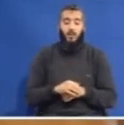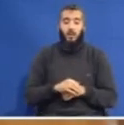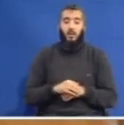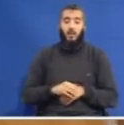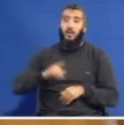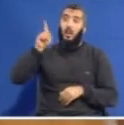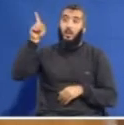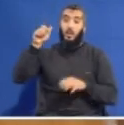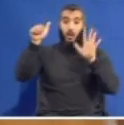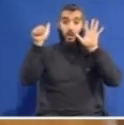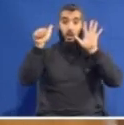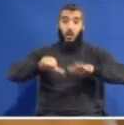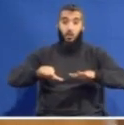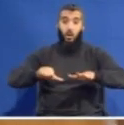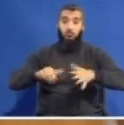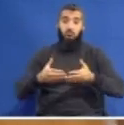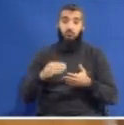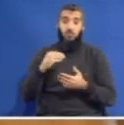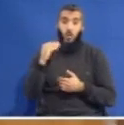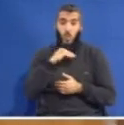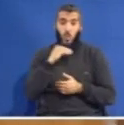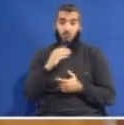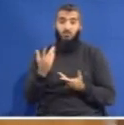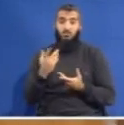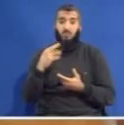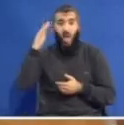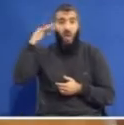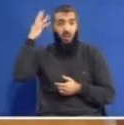فأنت ست شهور وراكي احترتي يعني